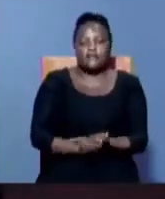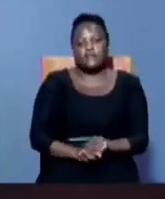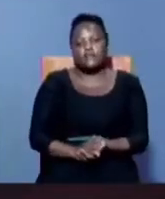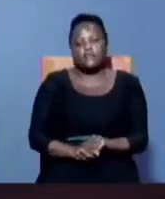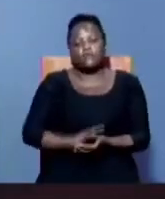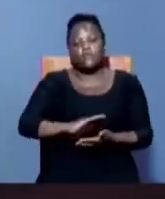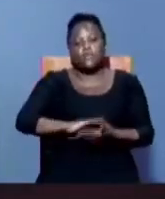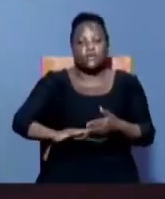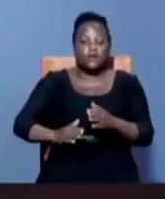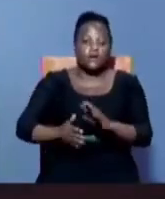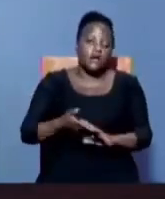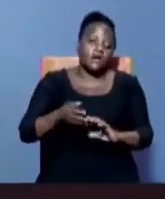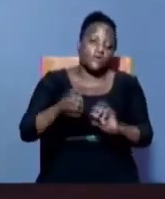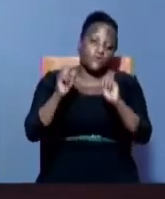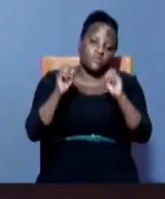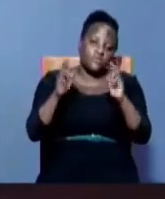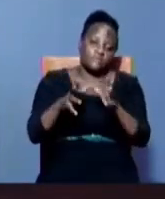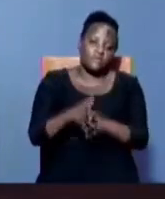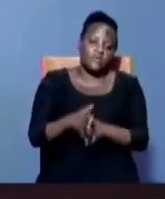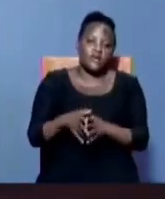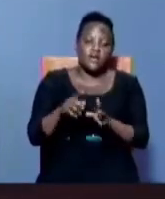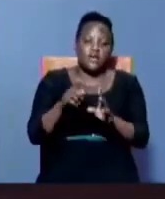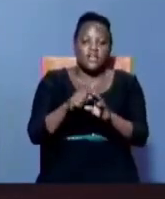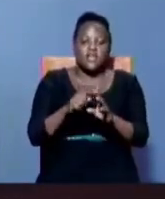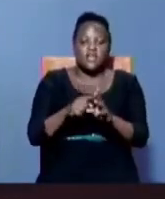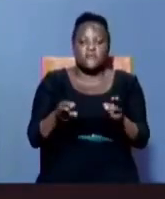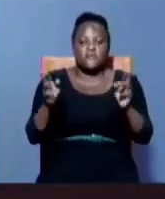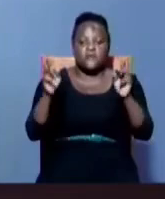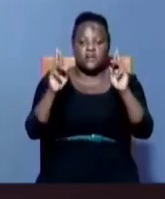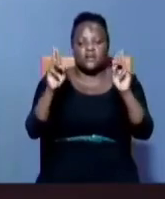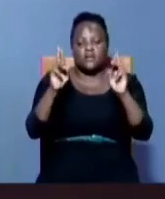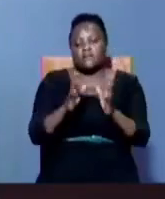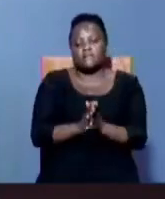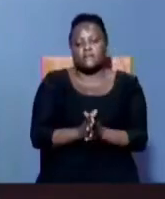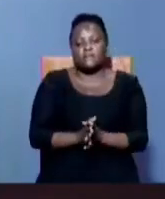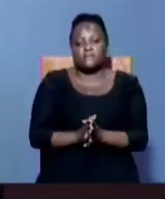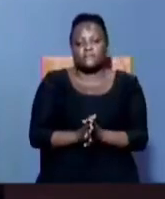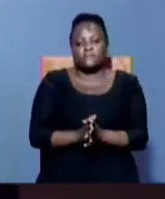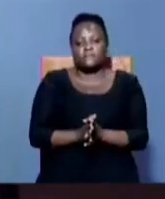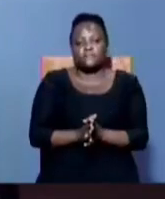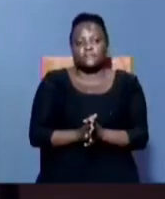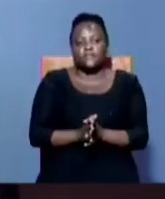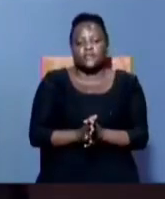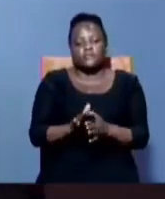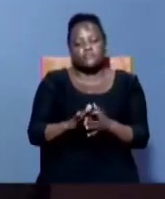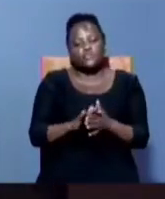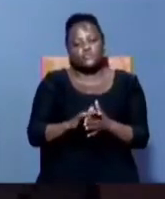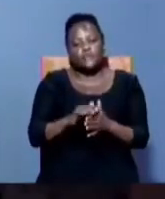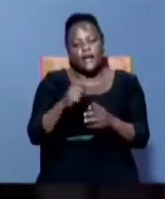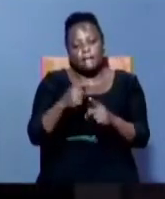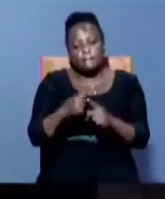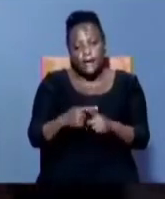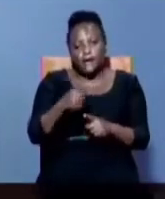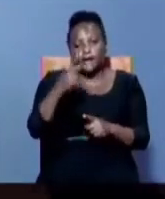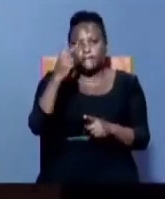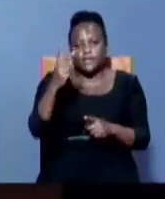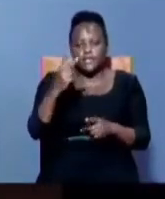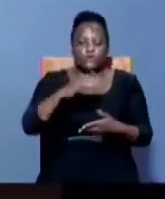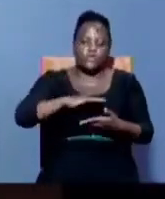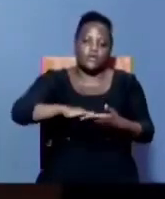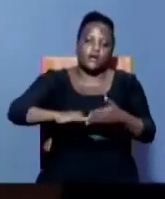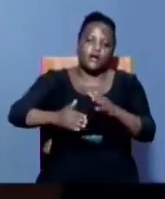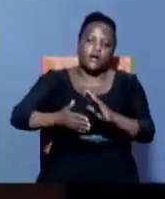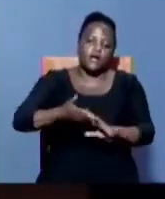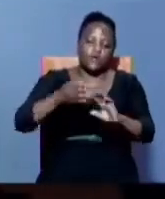rehema ambayo inatajwa kwamba kwa nini rehema imeketi pale, hapa nilishangaa, limetumika mara mbili kwenye agano jipya. Hilo neno